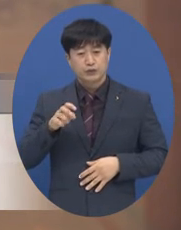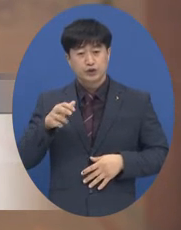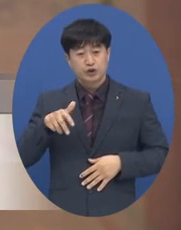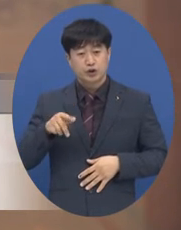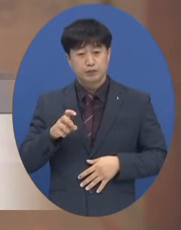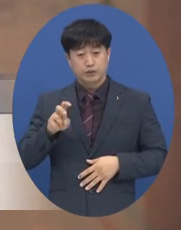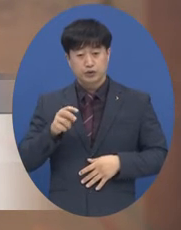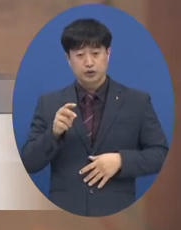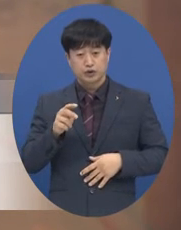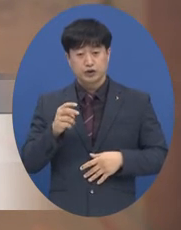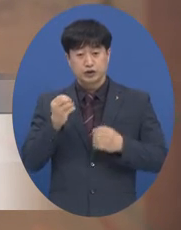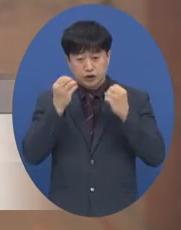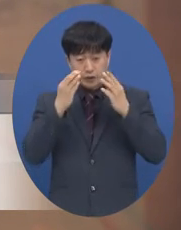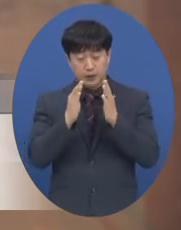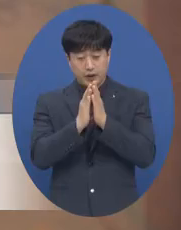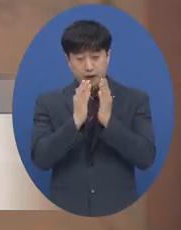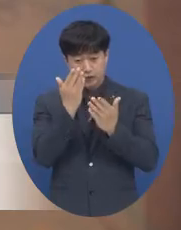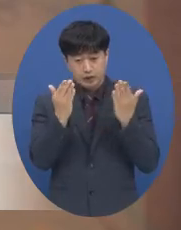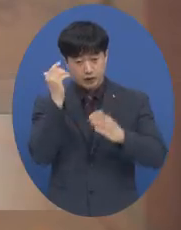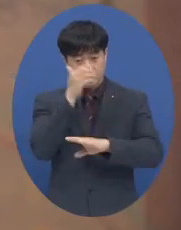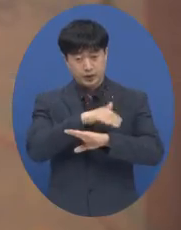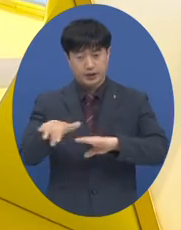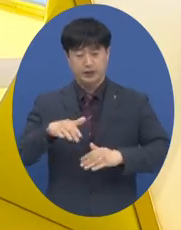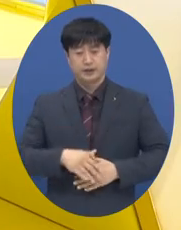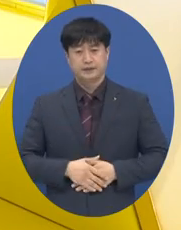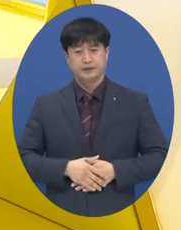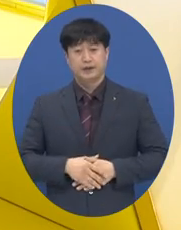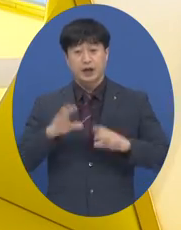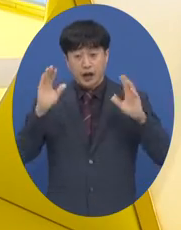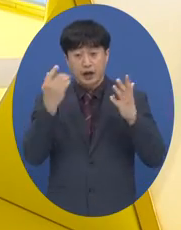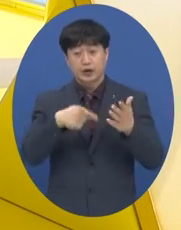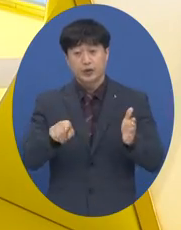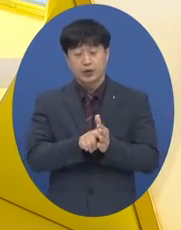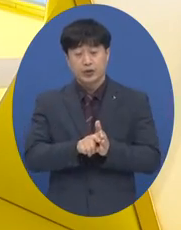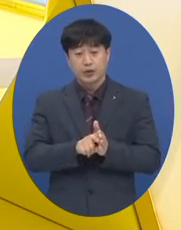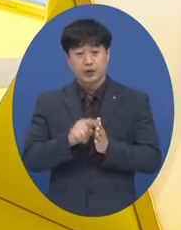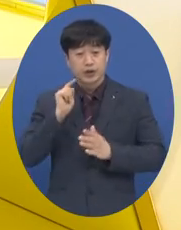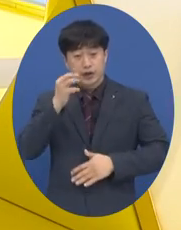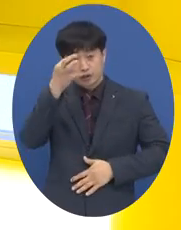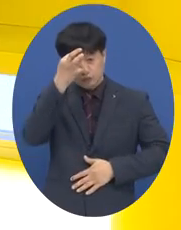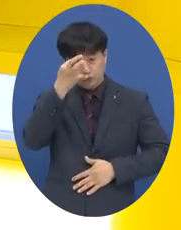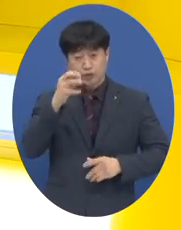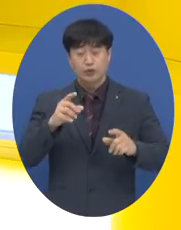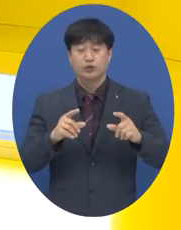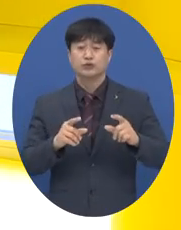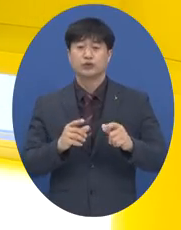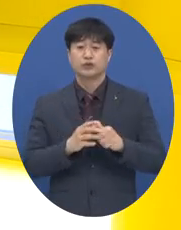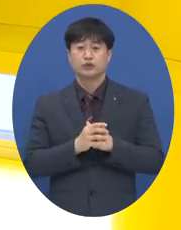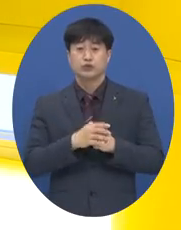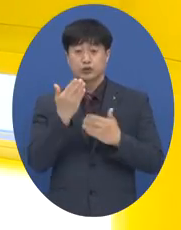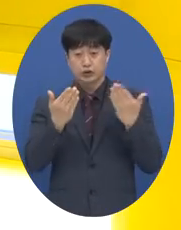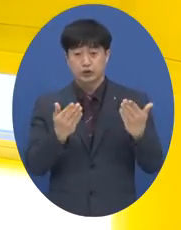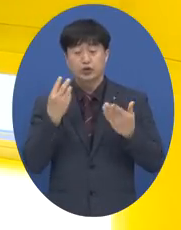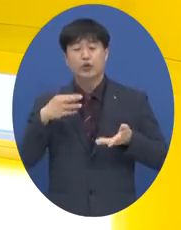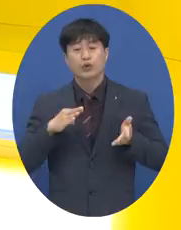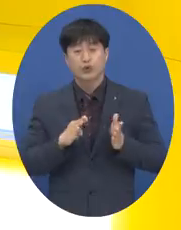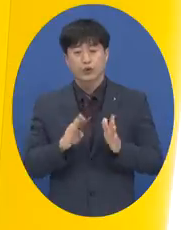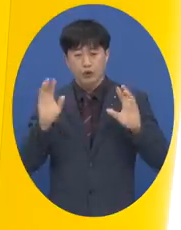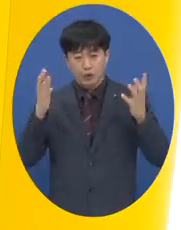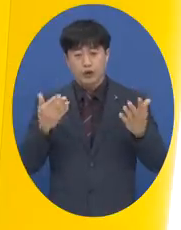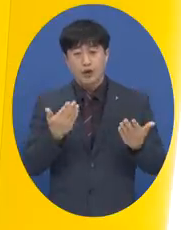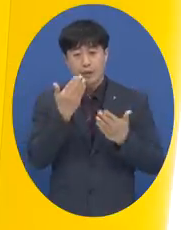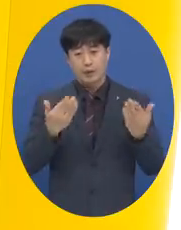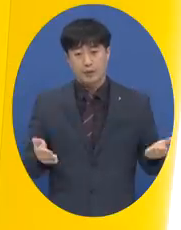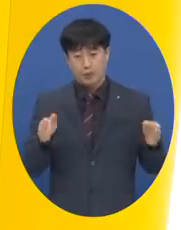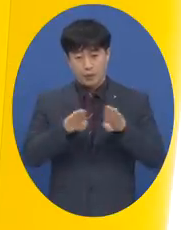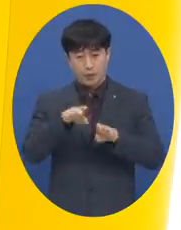전시가 새롭게 열릴 예정입니다. 어린이들을 위한 예술의 향연은 경기도 어린이 박물관에서